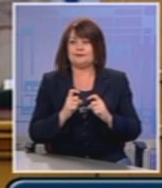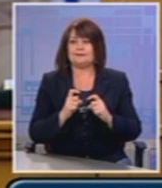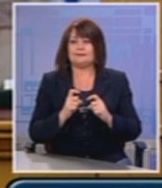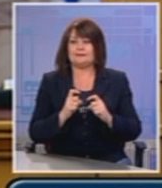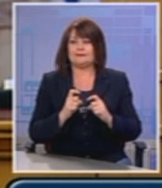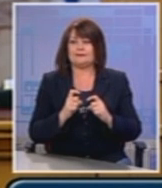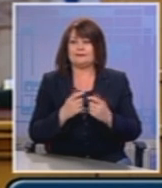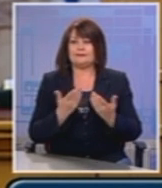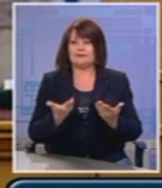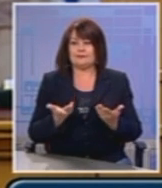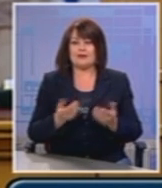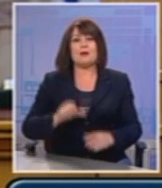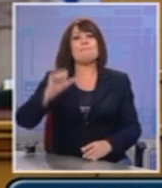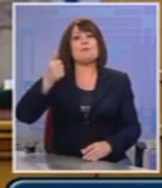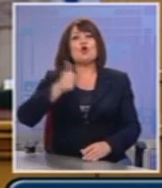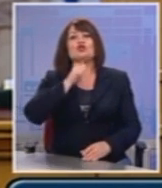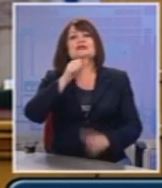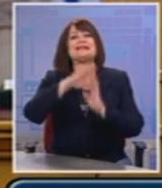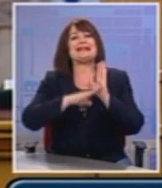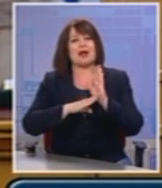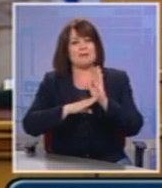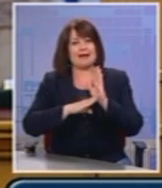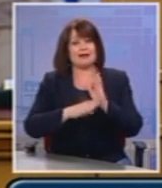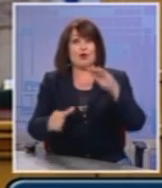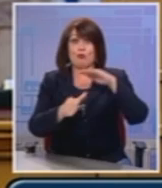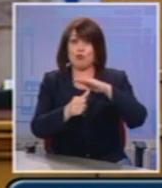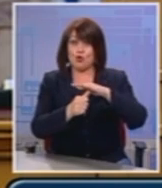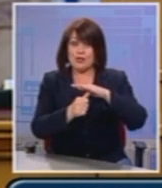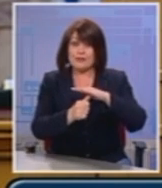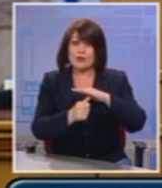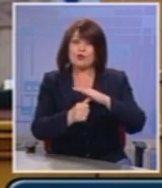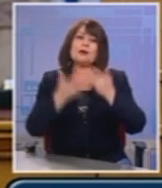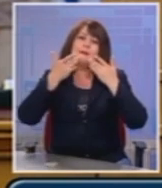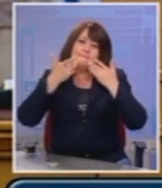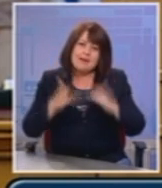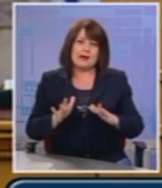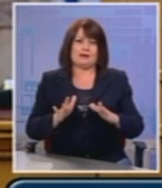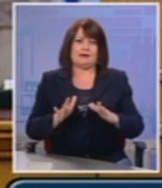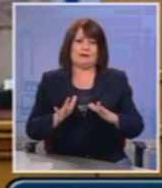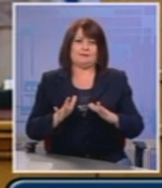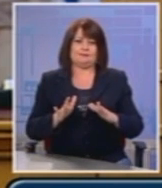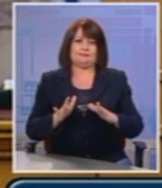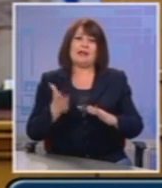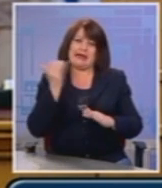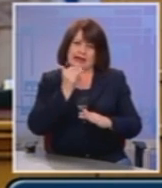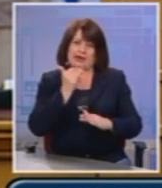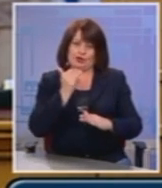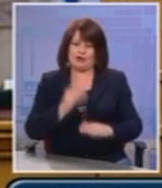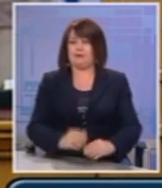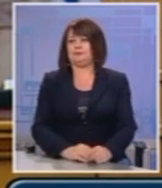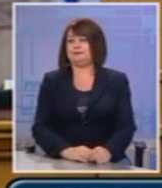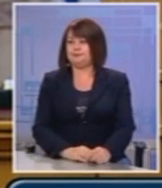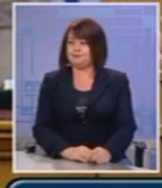την τον πρώτο συνταγματικό μας πρόεδρο να παραιτηθεί αρκετά γορα